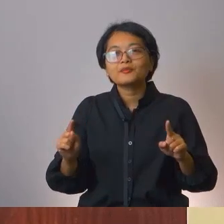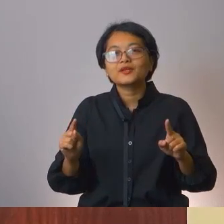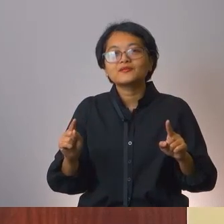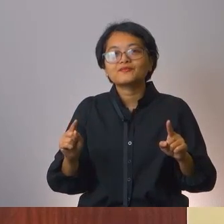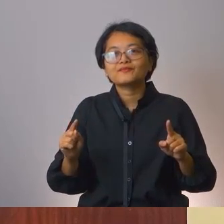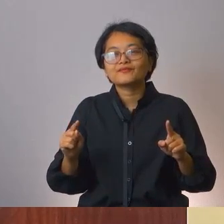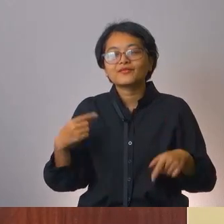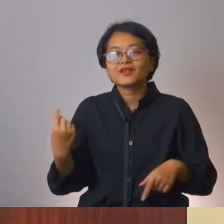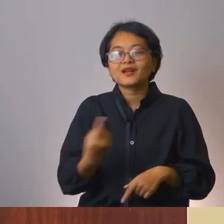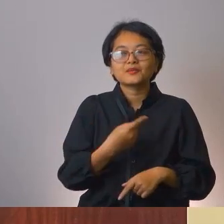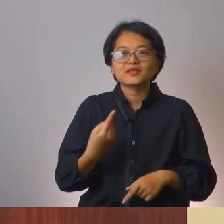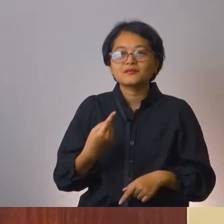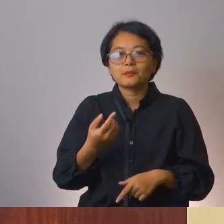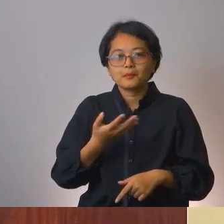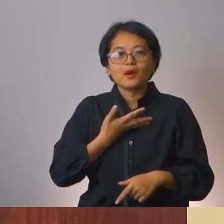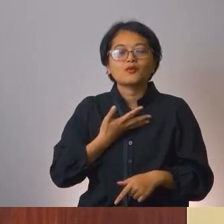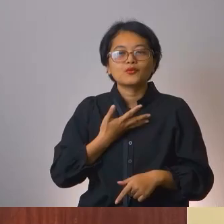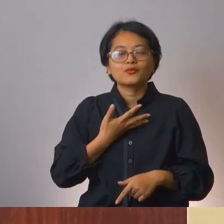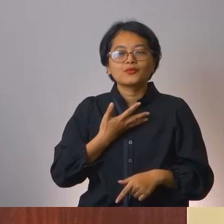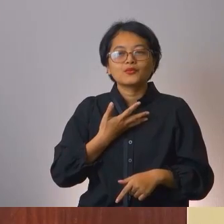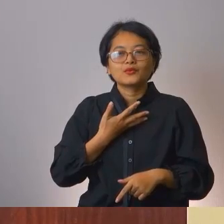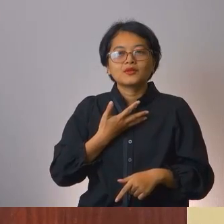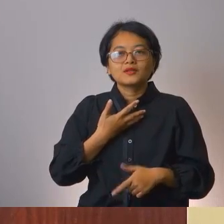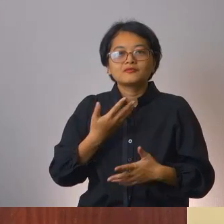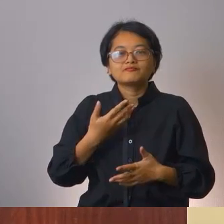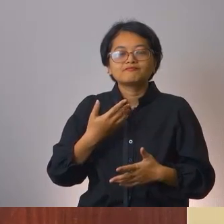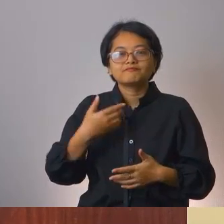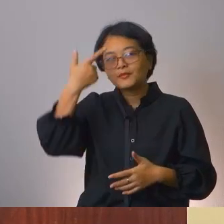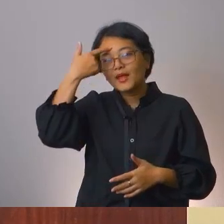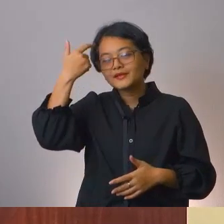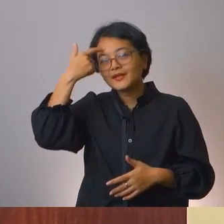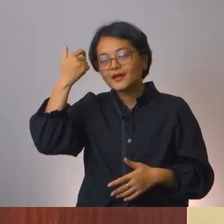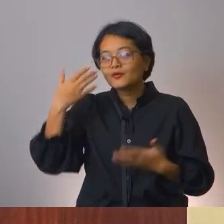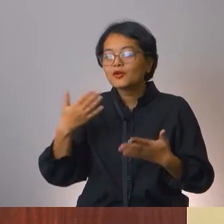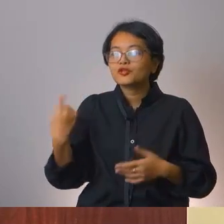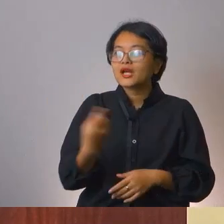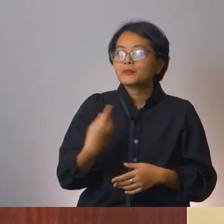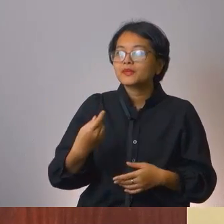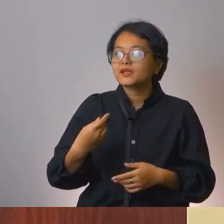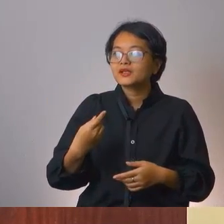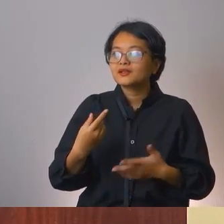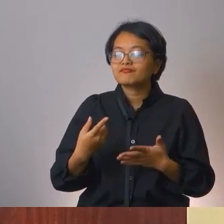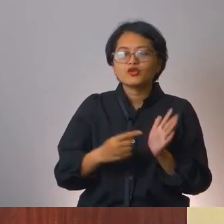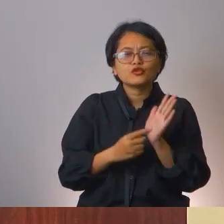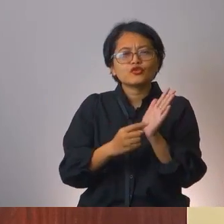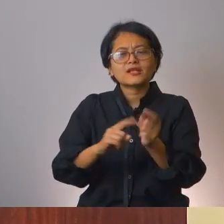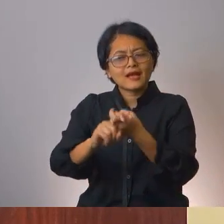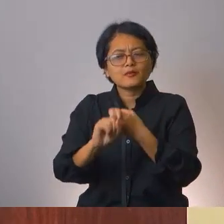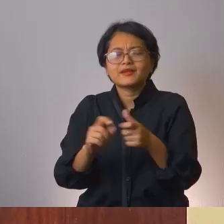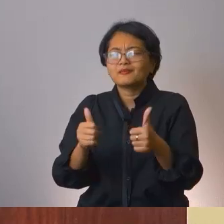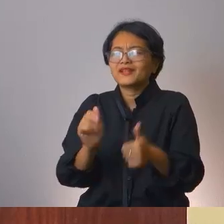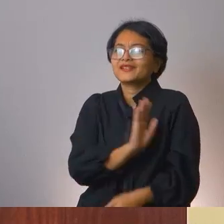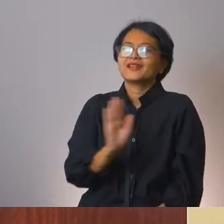sahabat yang baik, yang penuh dengan cinta kasih dan keramahan. Dalam kehidupan kami, kami seringkali